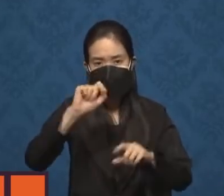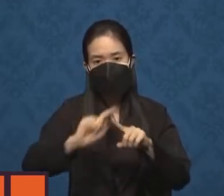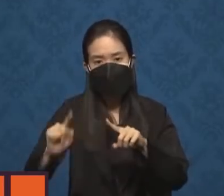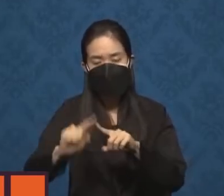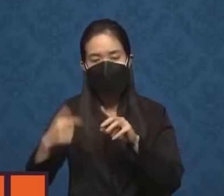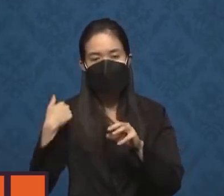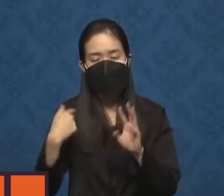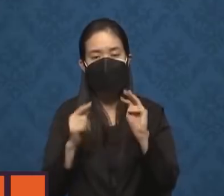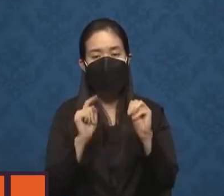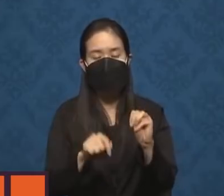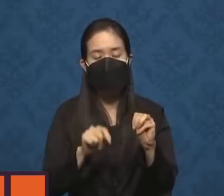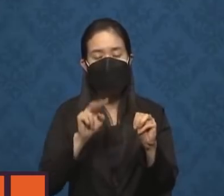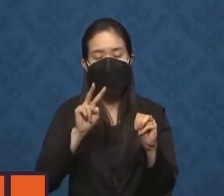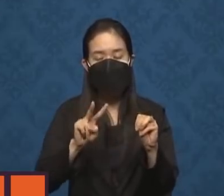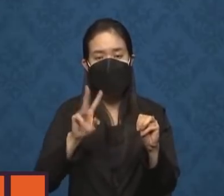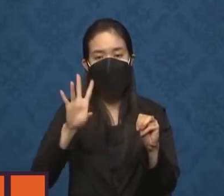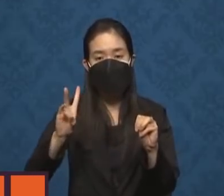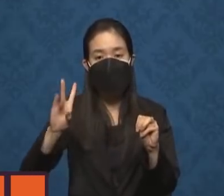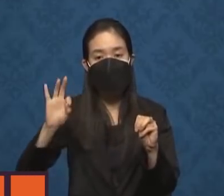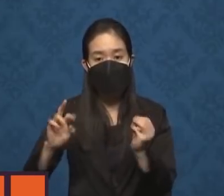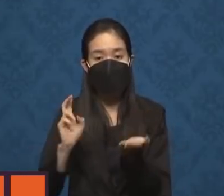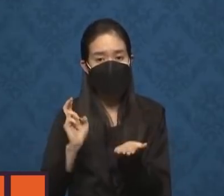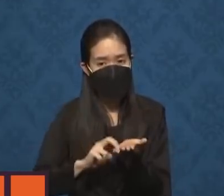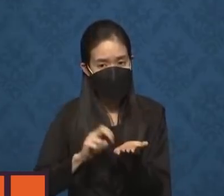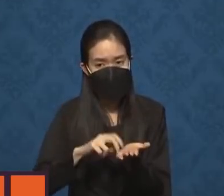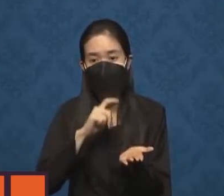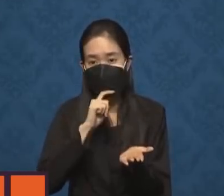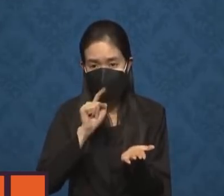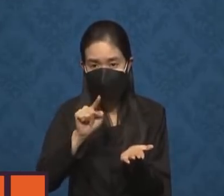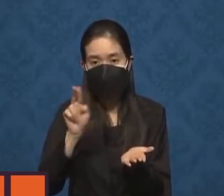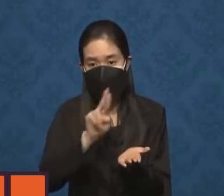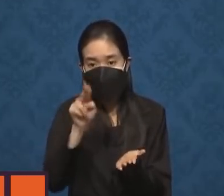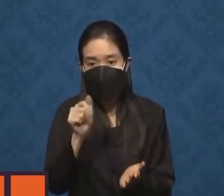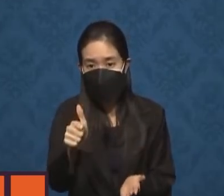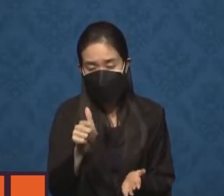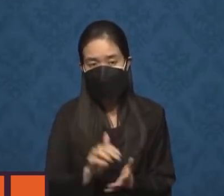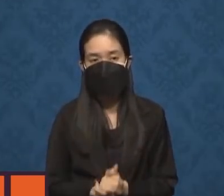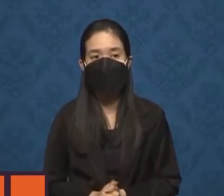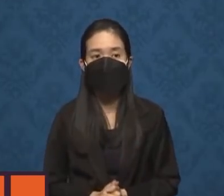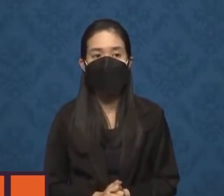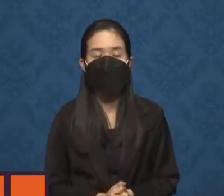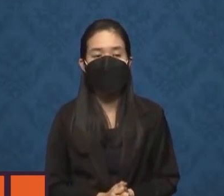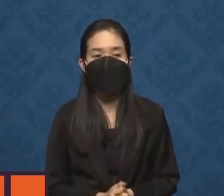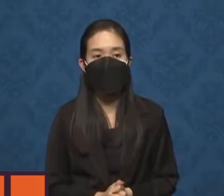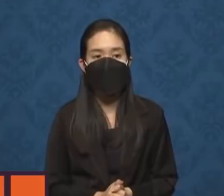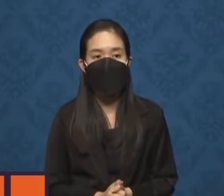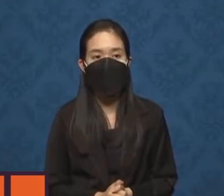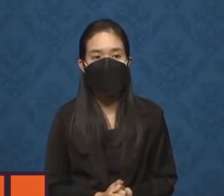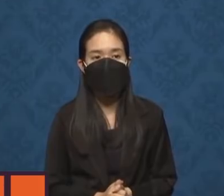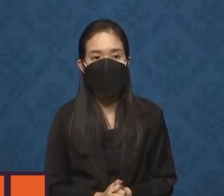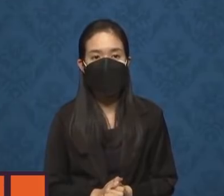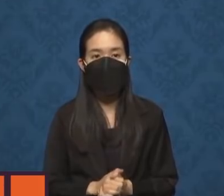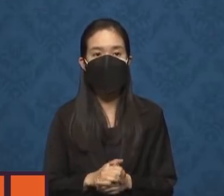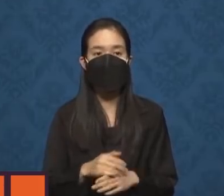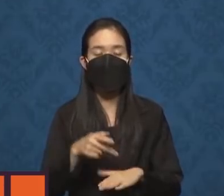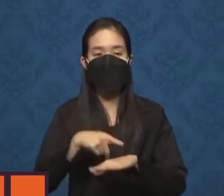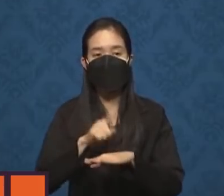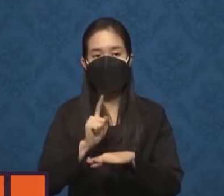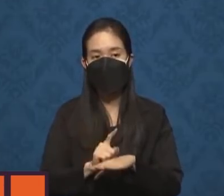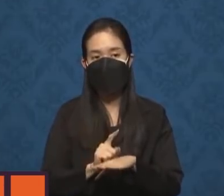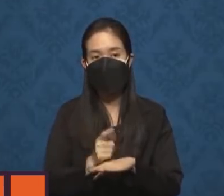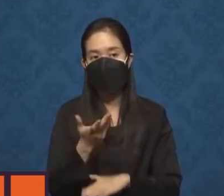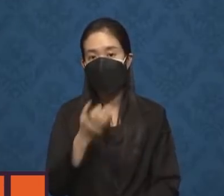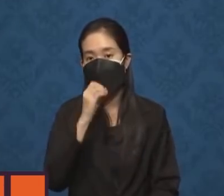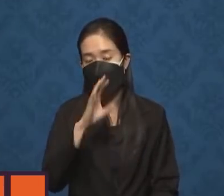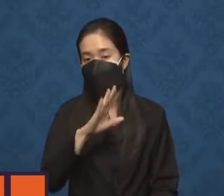279ของรัฐธรรมนูญให้มีผลบังคับใช้ต่อไปท่านประธานคะถึงแม้จะมี